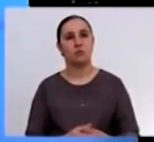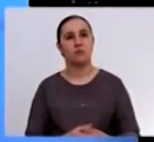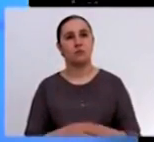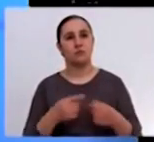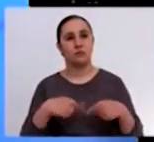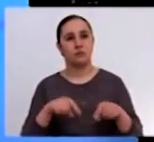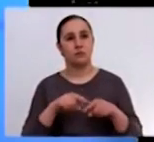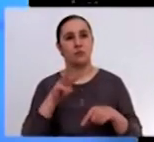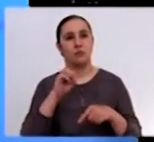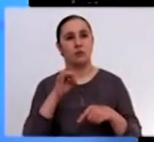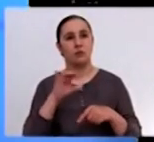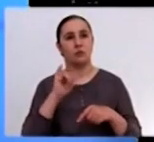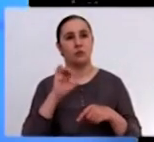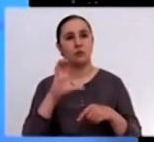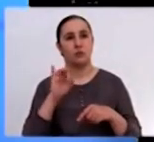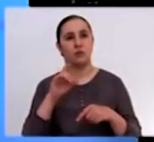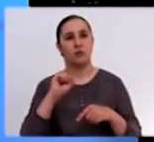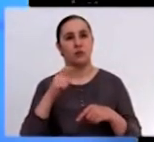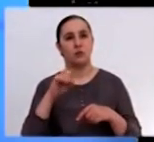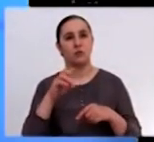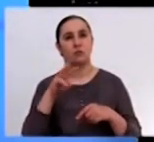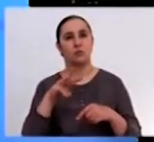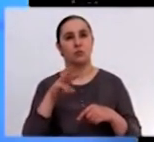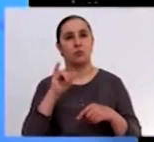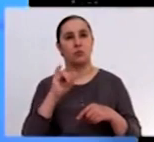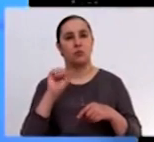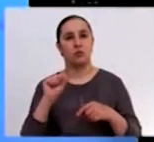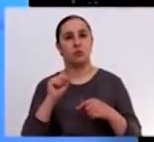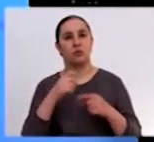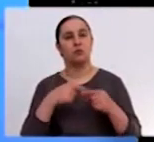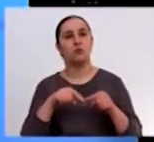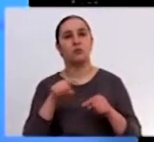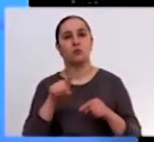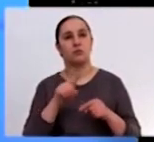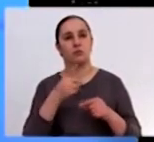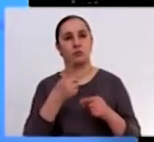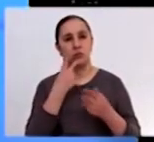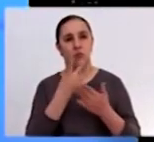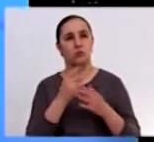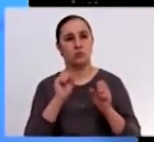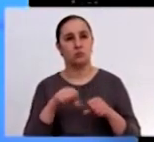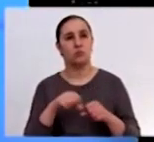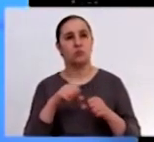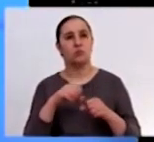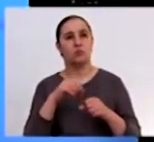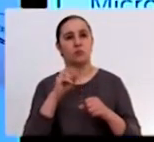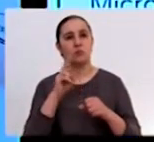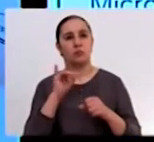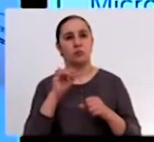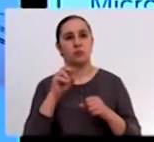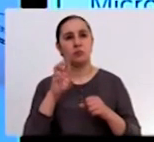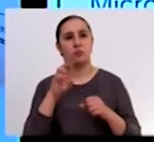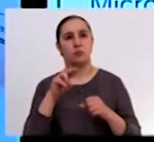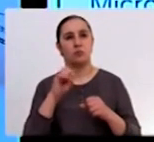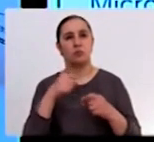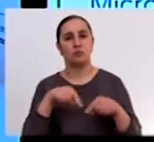Endi esa mail user agent, ya'ni MUA ga to'xtalib o'tamiz. Bu nima? Demak, bu yerda ko'rishingiz mumkin kichikcha belgisi bor. Demak,